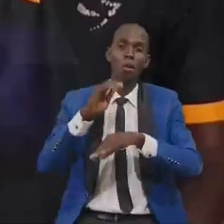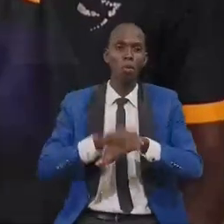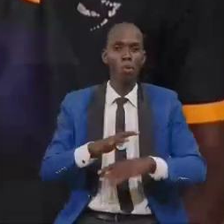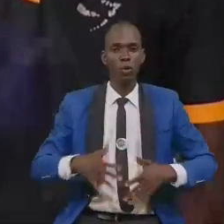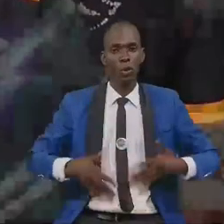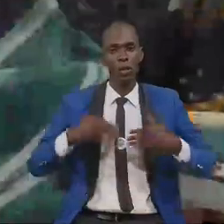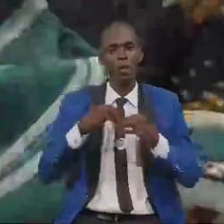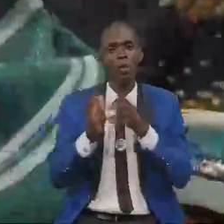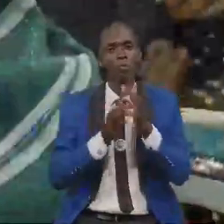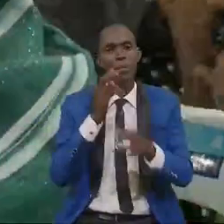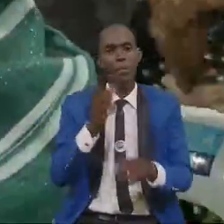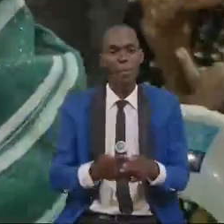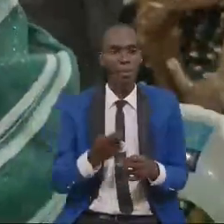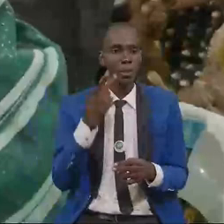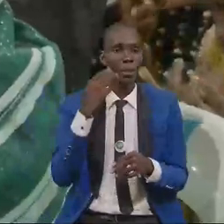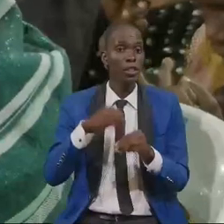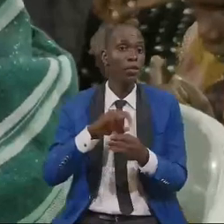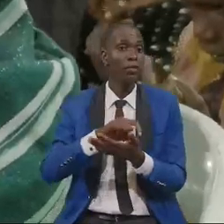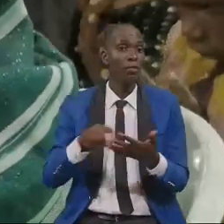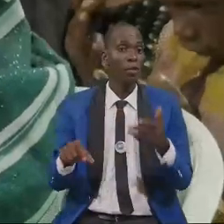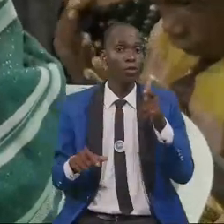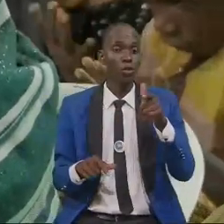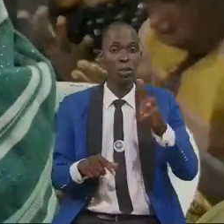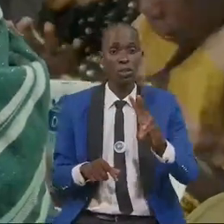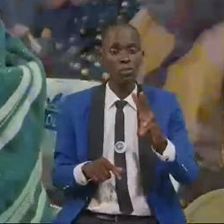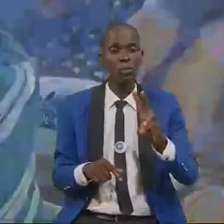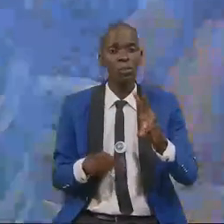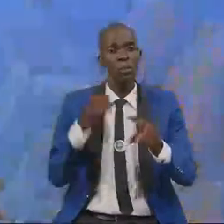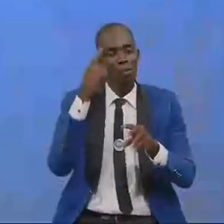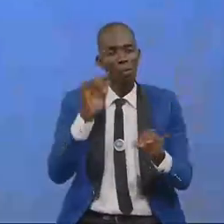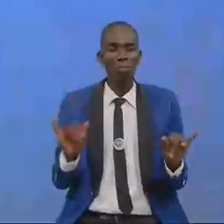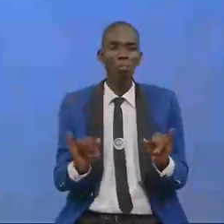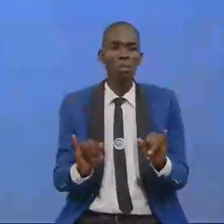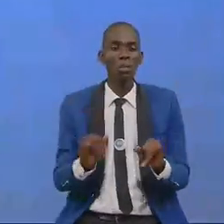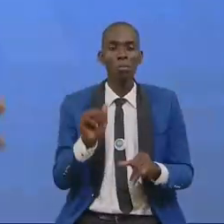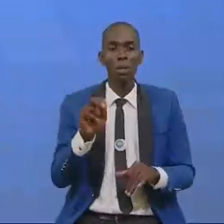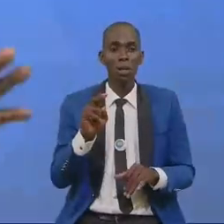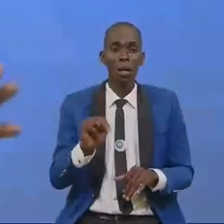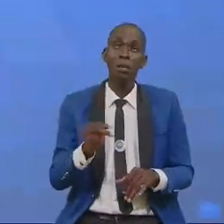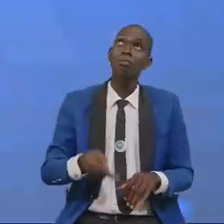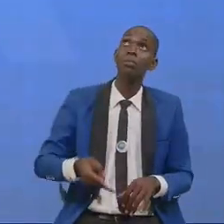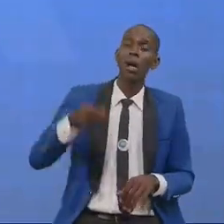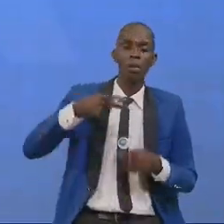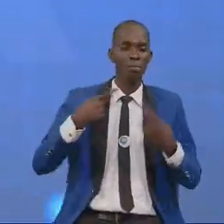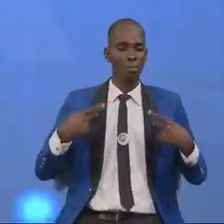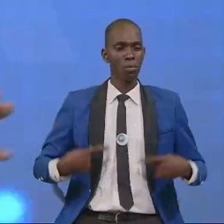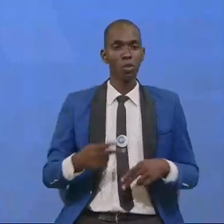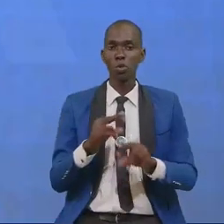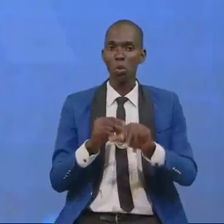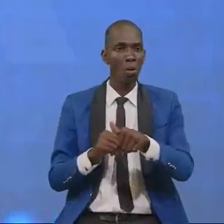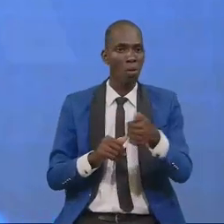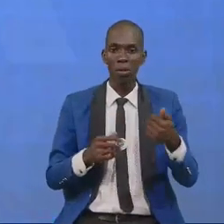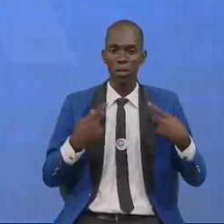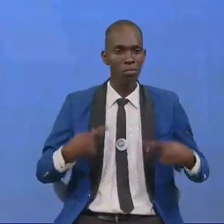au nom de Jésus verset 26 sont des et nous convenait en effet il y a pas d'autres souverains